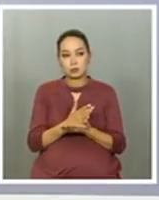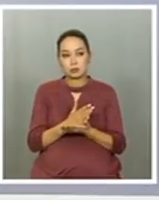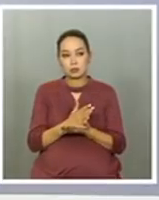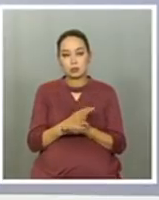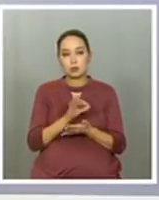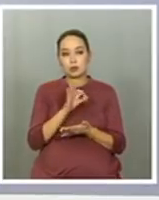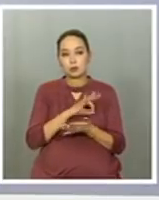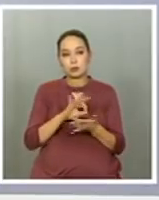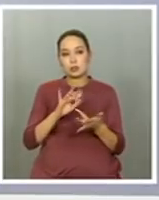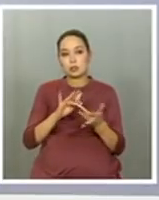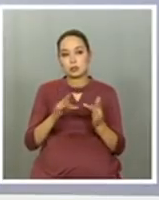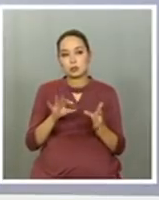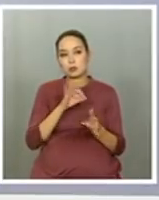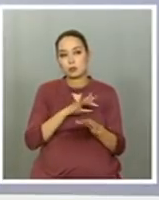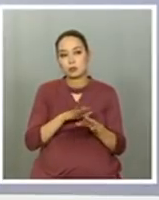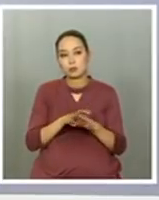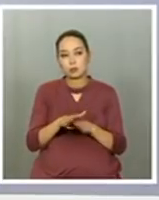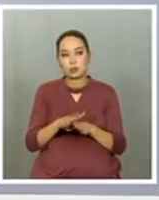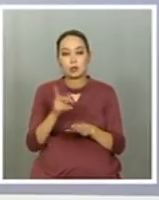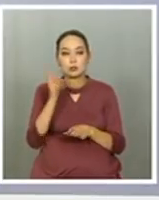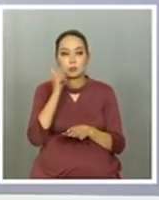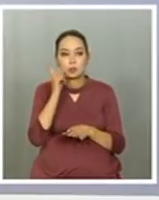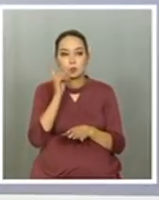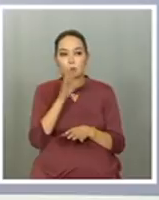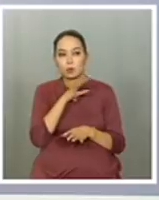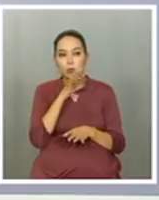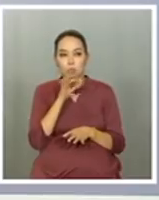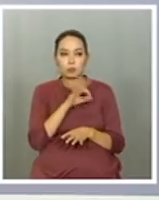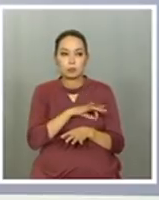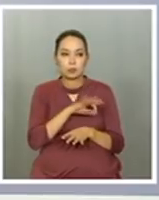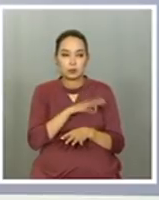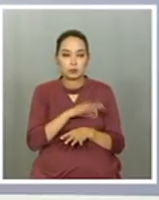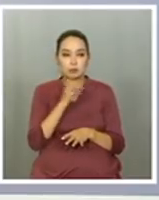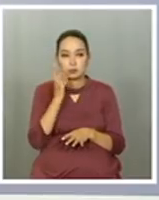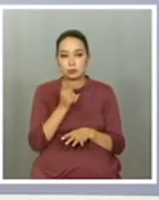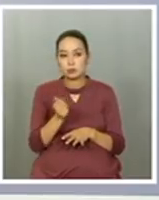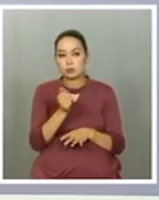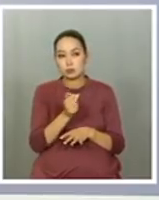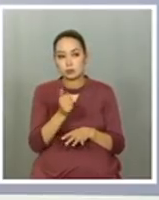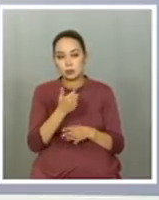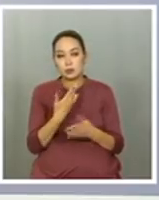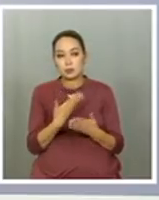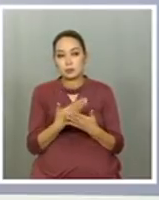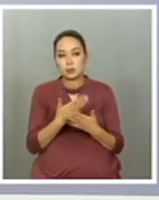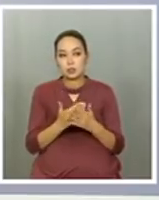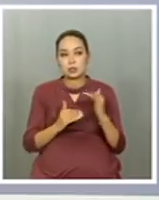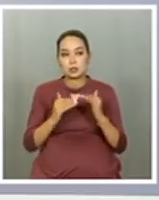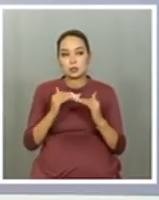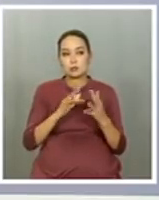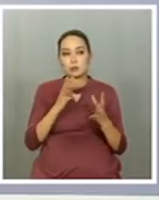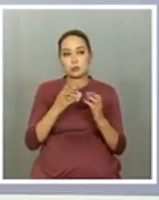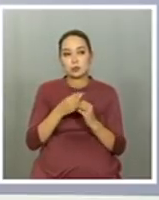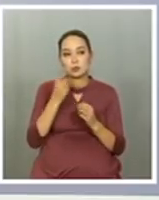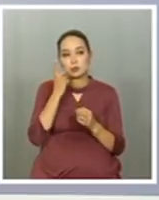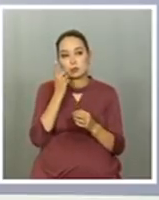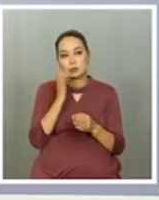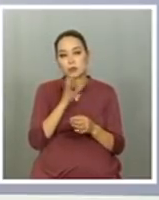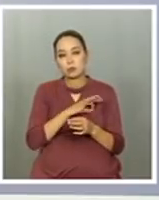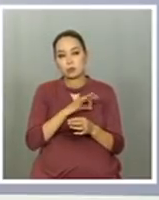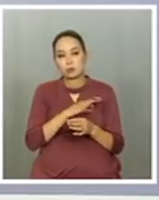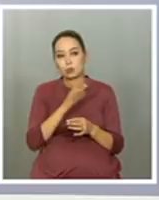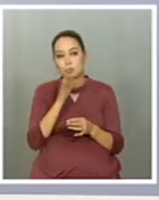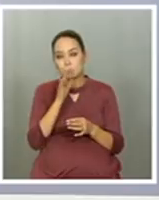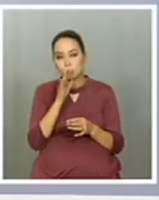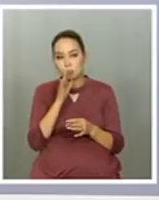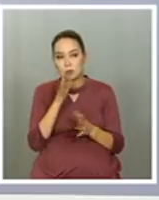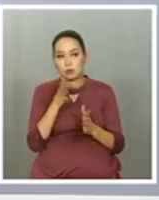Қолданушылар интернетті қолдану үшін смартфонды көбірек пайдаланады екен. Мәселен, статистика бойынша смартфондарда қолданушылар